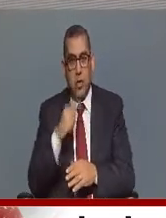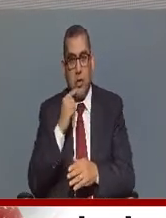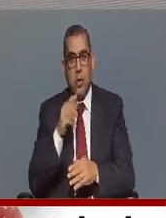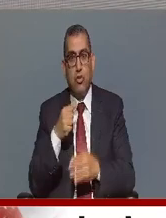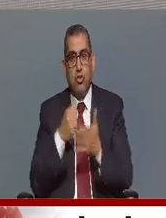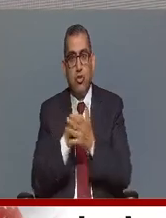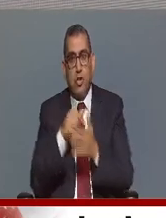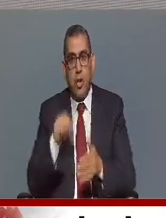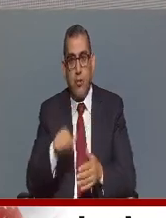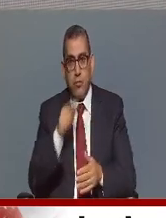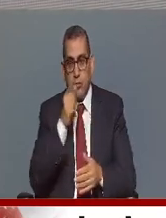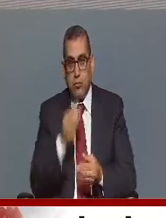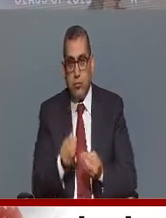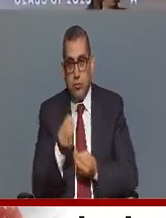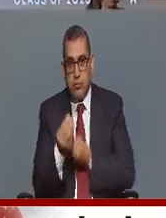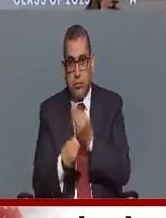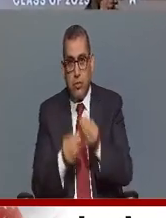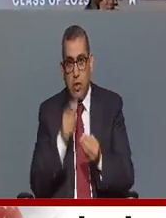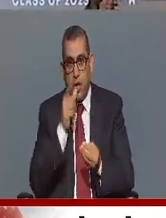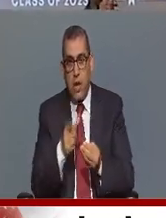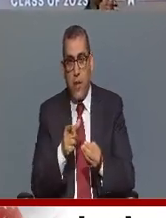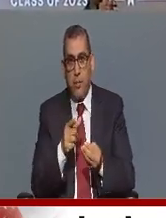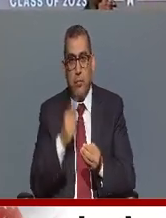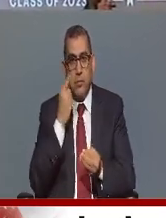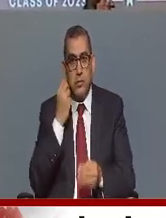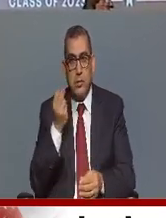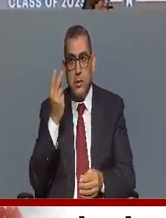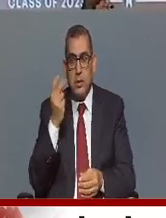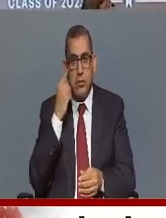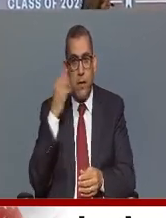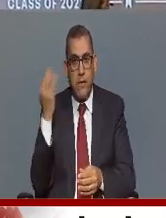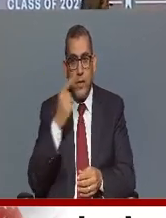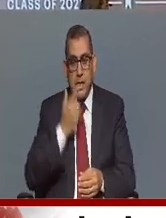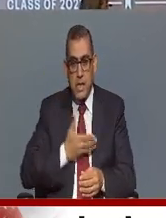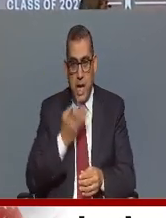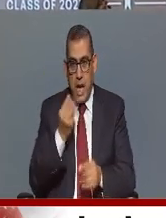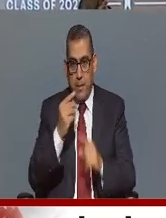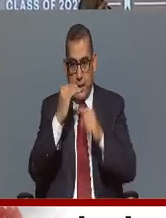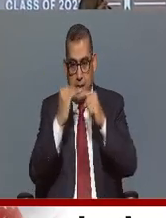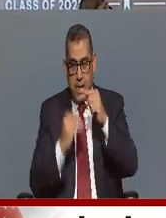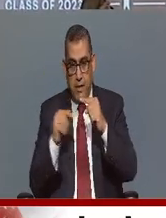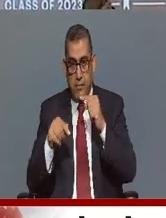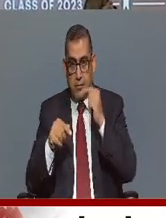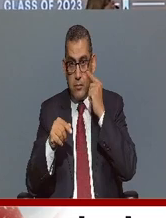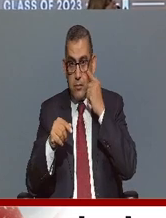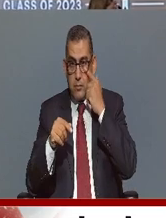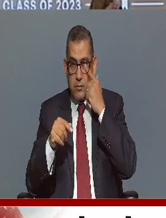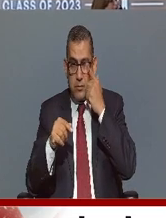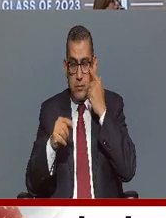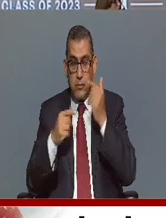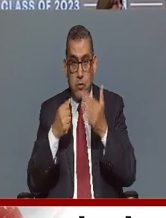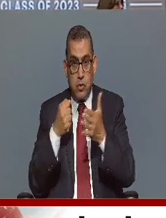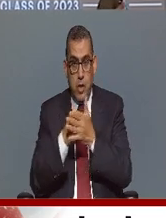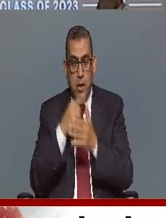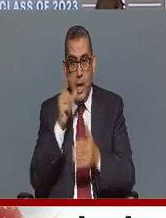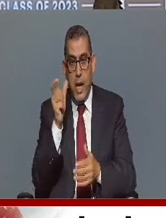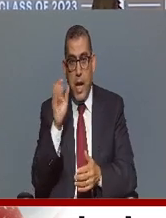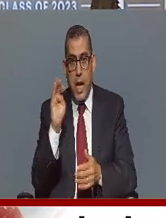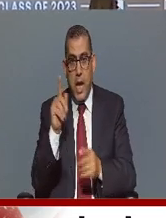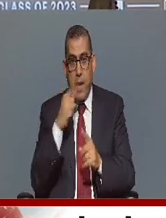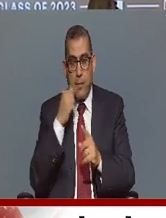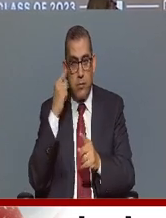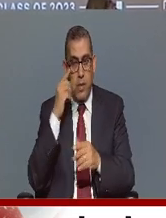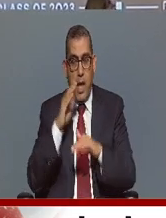التشجيعية بيتم التقدم لها للمبدعين أقل من 40 سنة. جائزة نجيب محفوظ دي جائزة خاصة